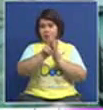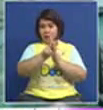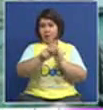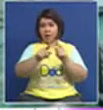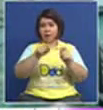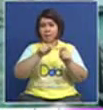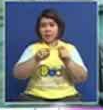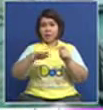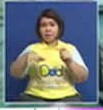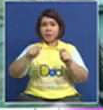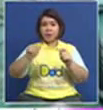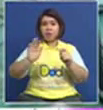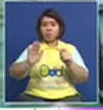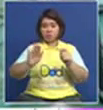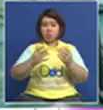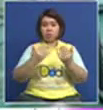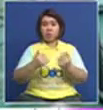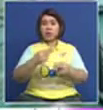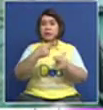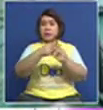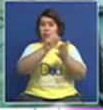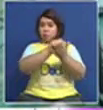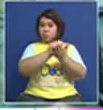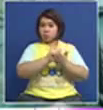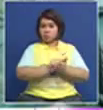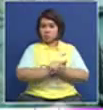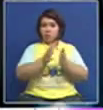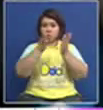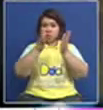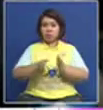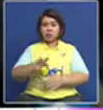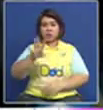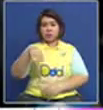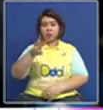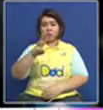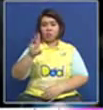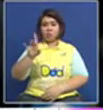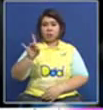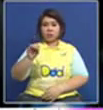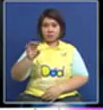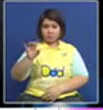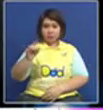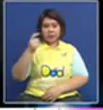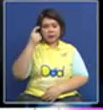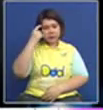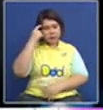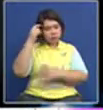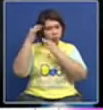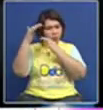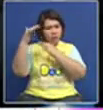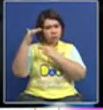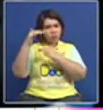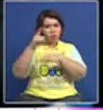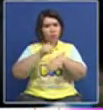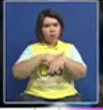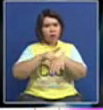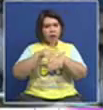าฬขณะนี้ยอดการลงทะเบียนของจังหวัดบึงกาฬอยู่ที่ 4,688 คนก็คาดว่าเหลือเวลาอี